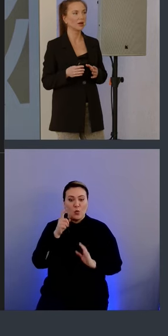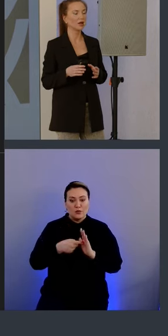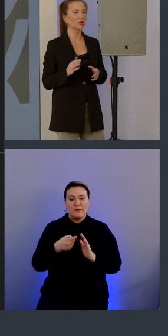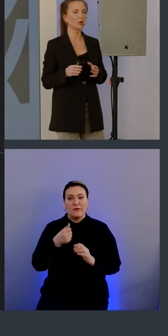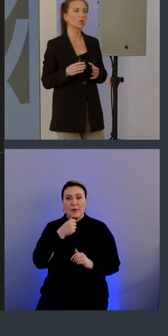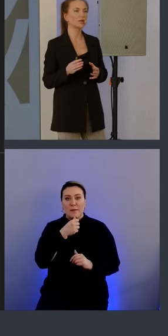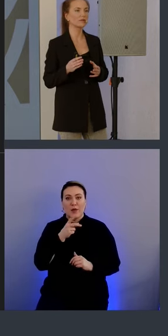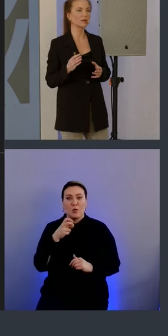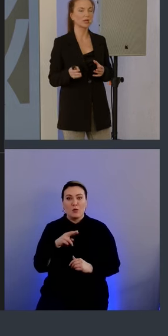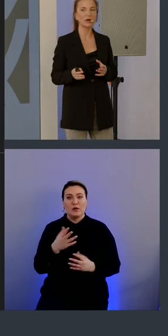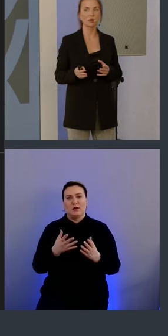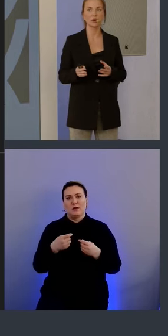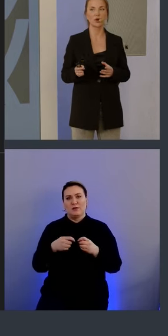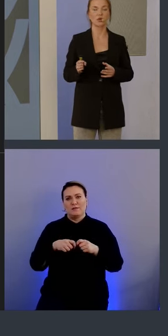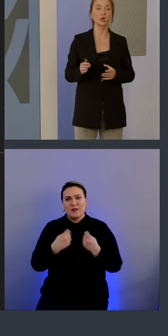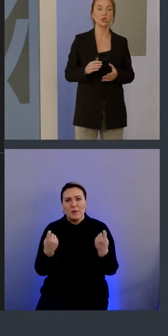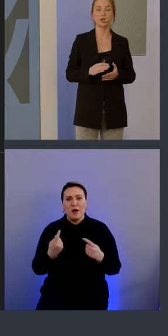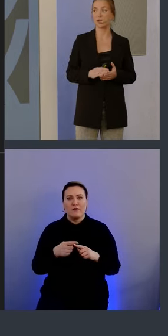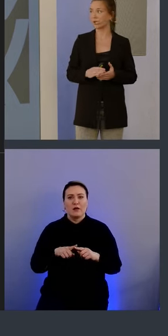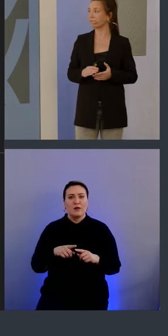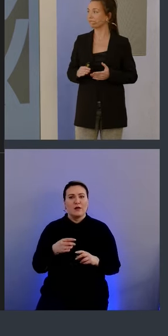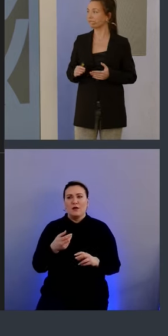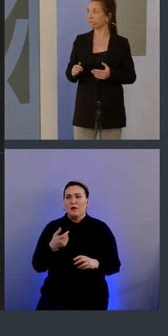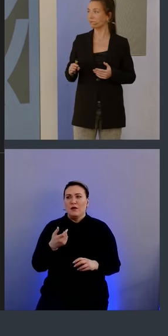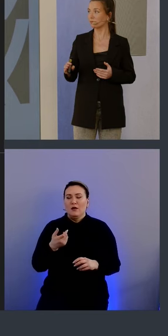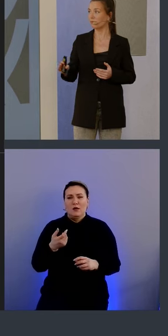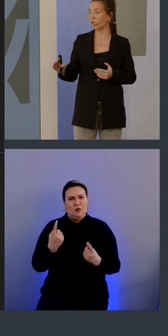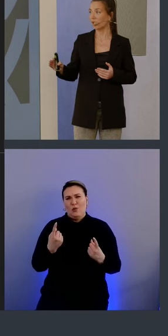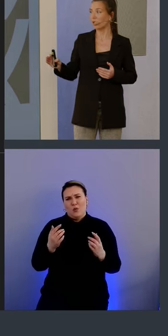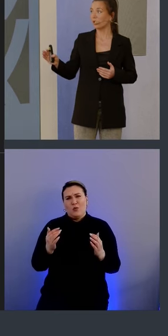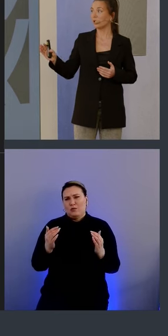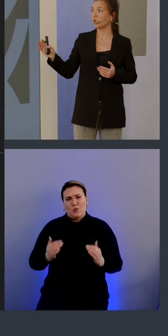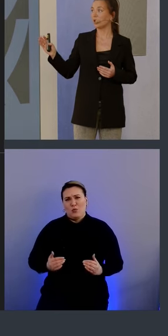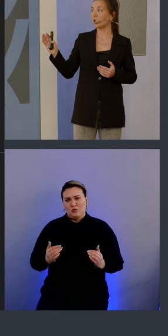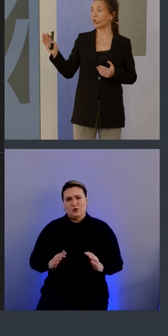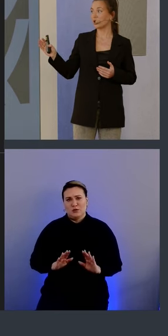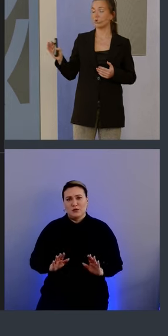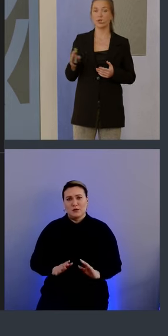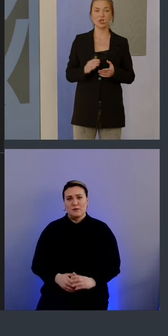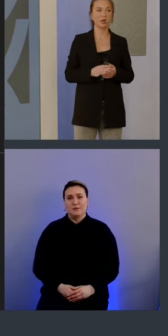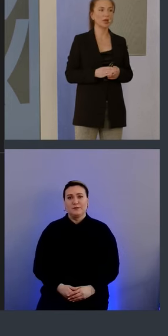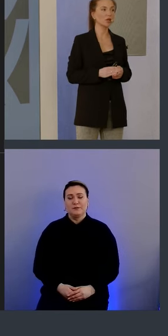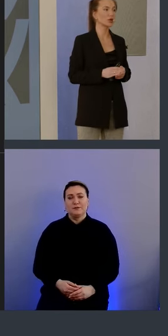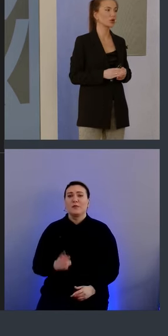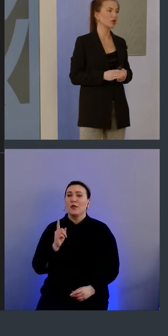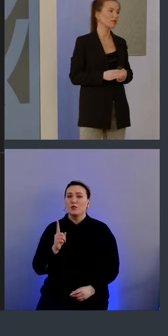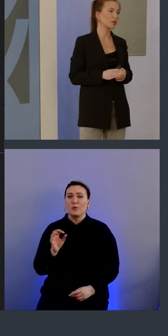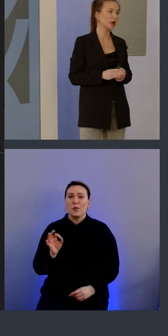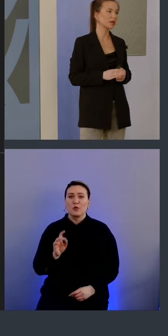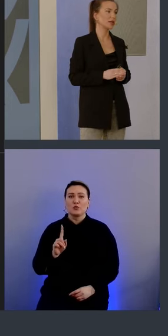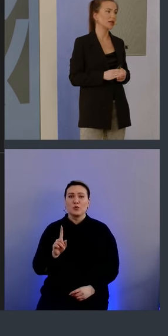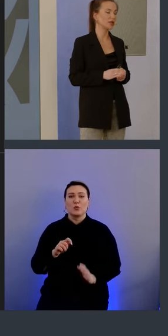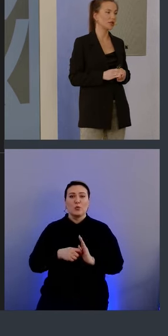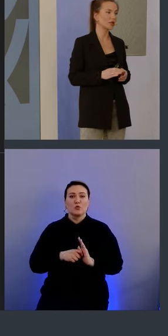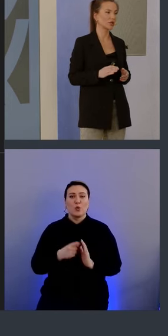или каким-то образом взломав его, он очень низок. Ну и еще важный момент, что ключи